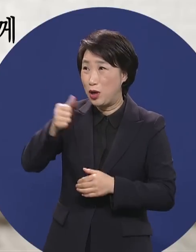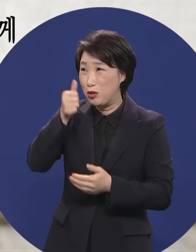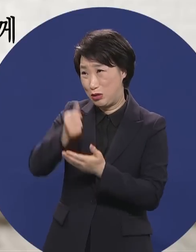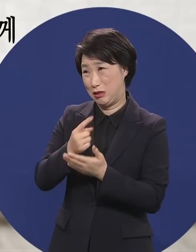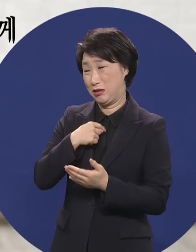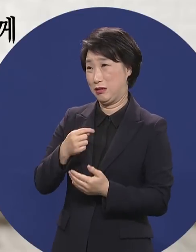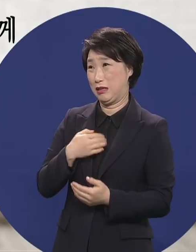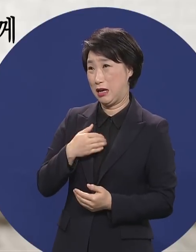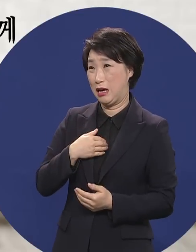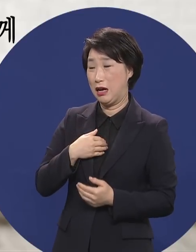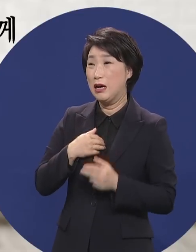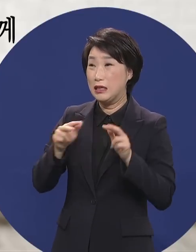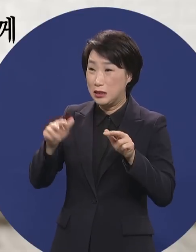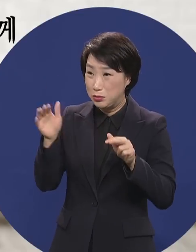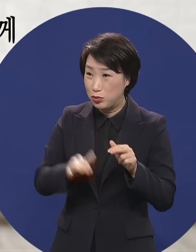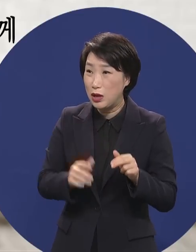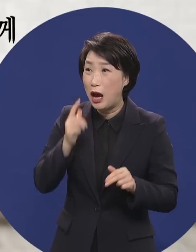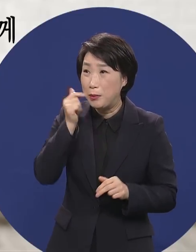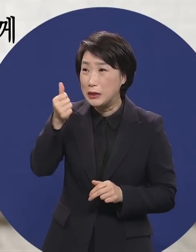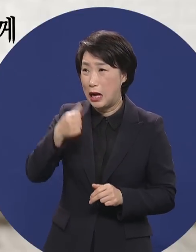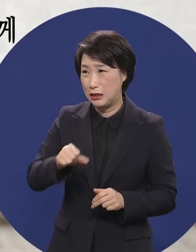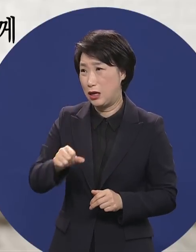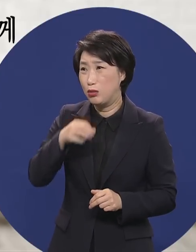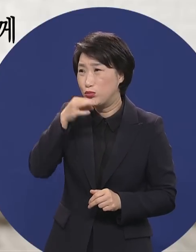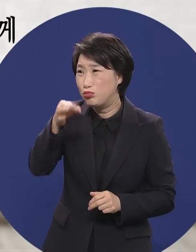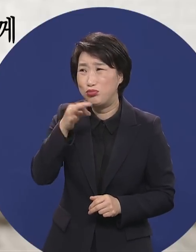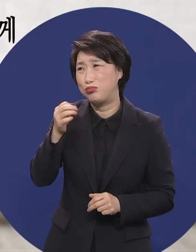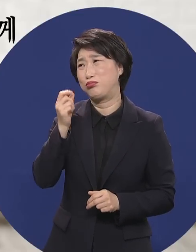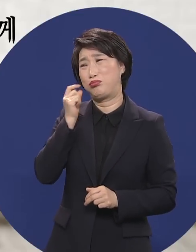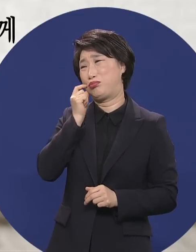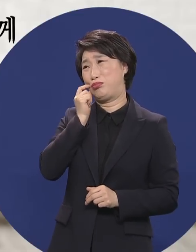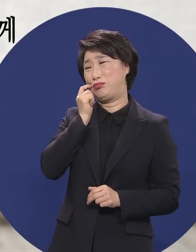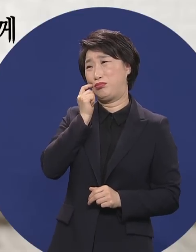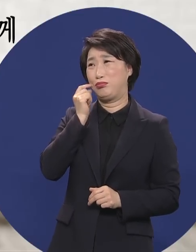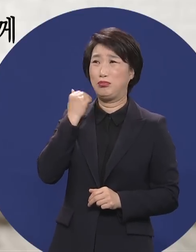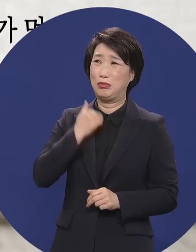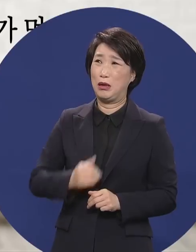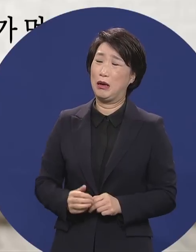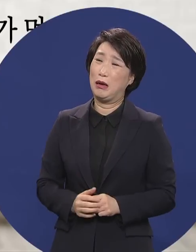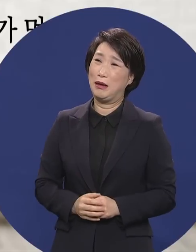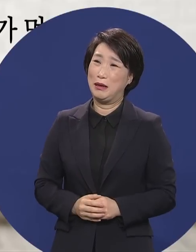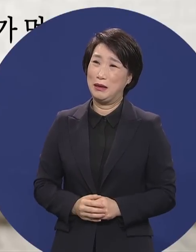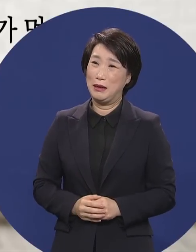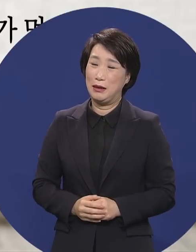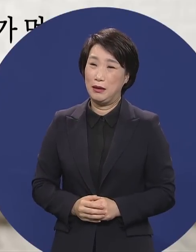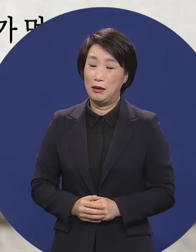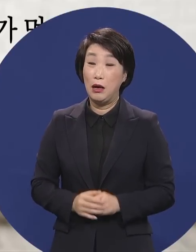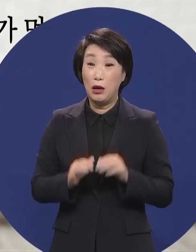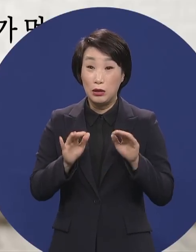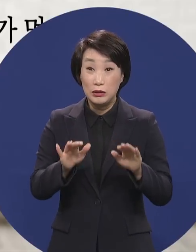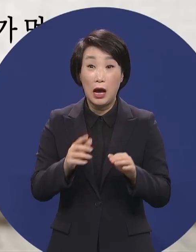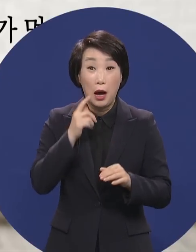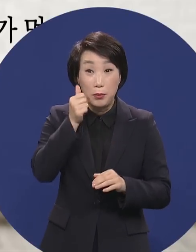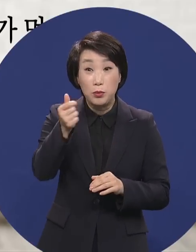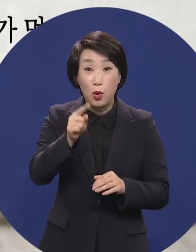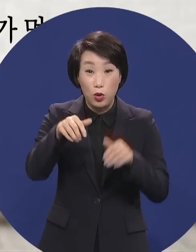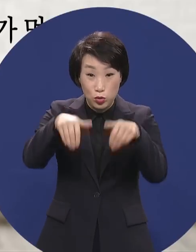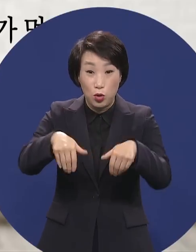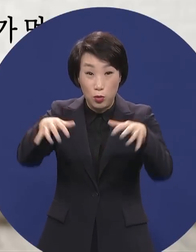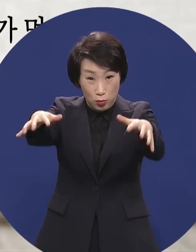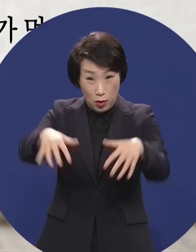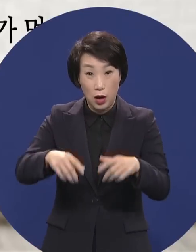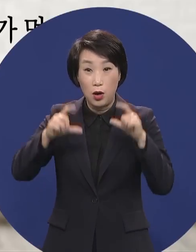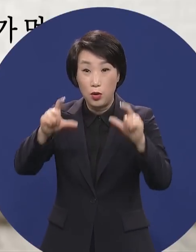죄를 얻었사오니 지금부터는 아버지의 아들이라 일컬음을 감당치 못하겠나이다 하나 아버지는